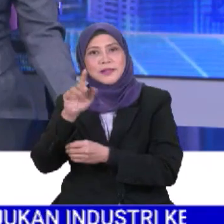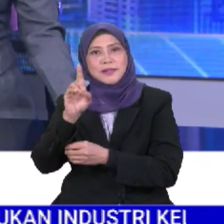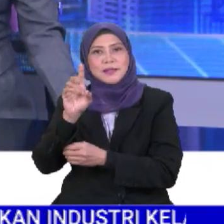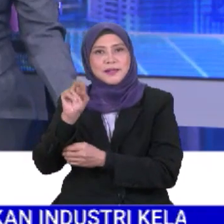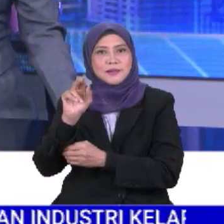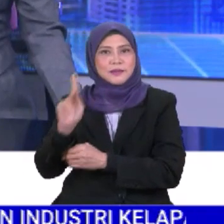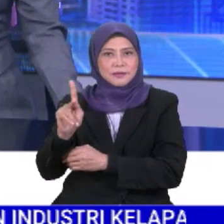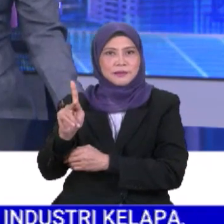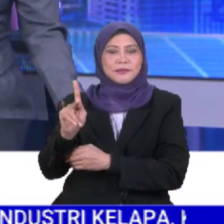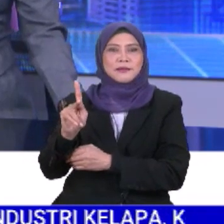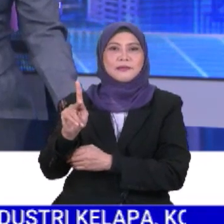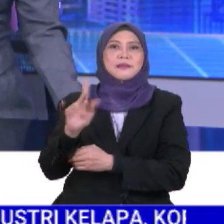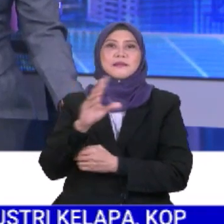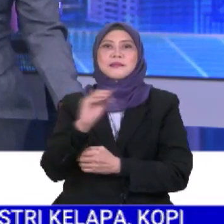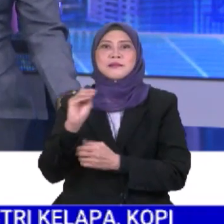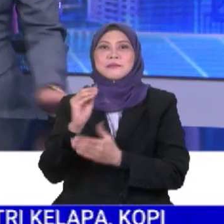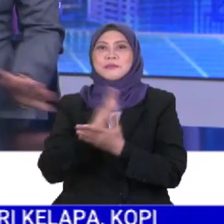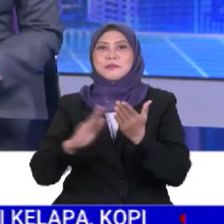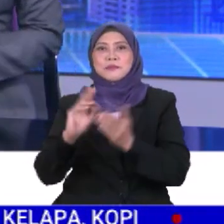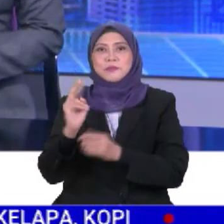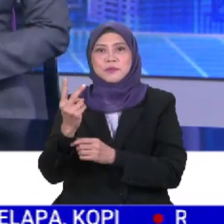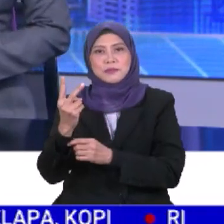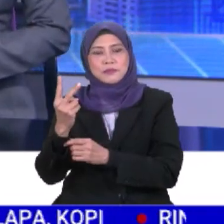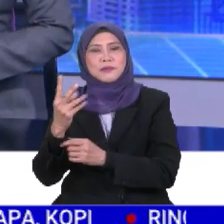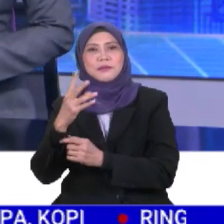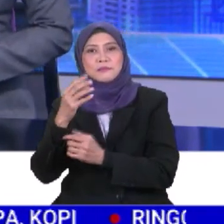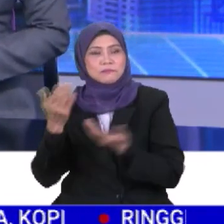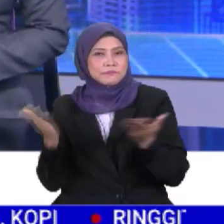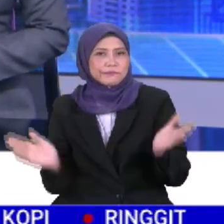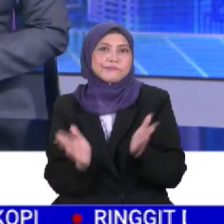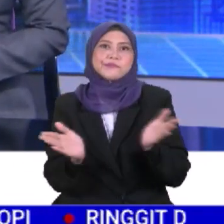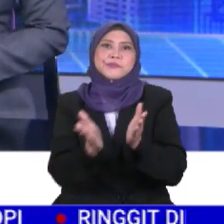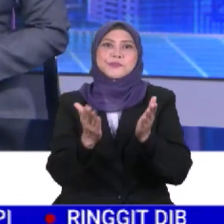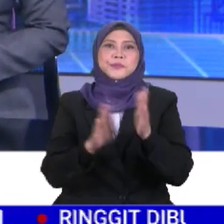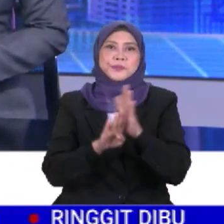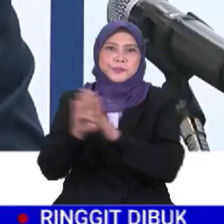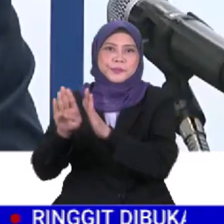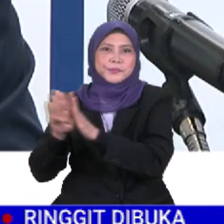KDNK suku pertama dan kedua tahun ini yang memberangsangkan.